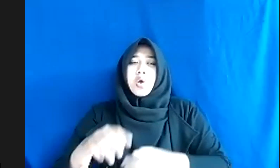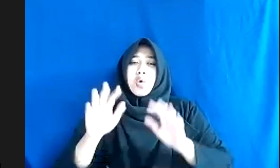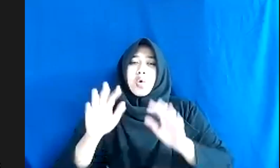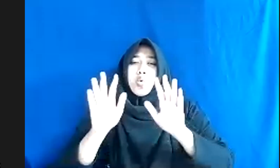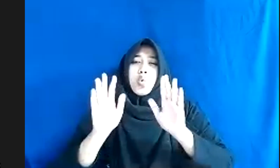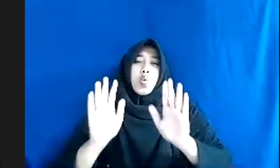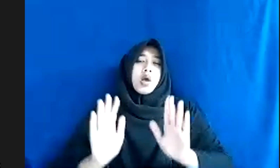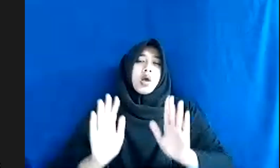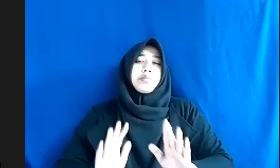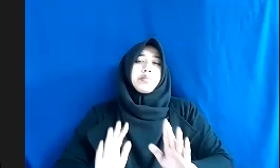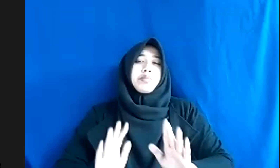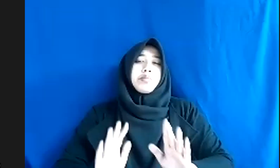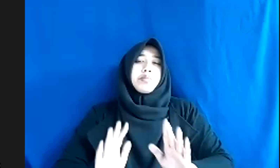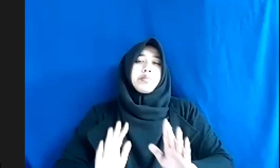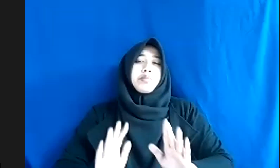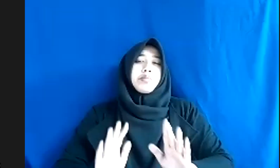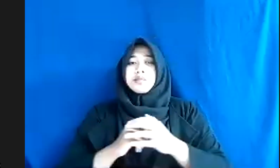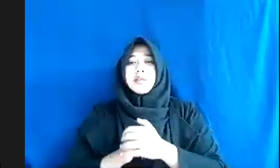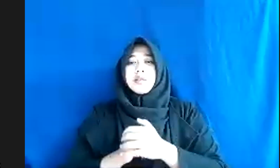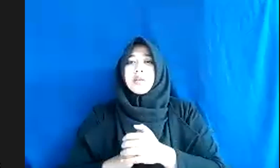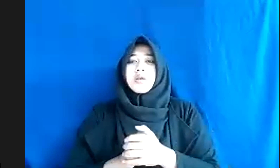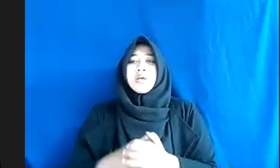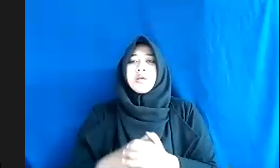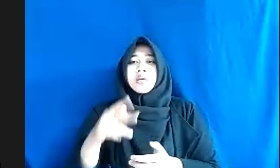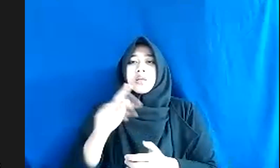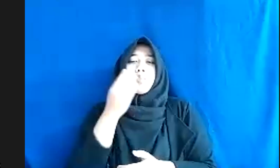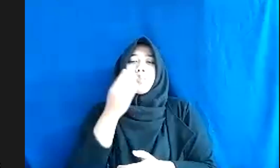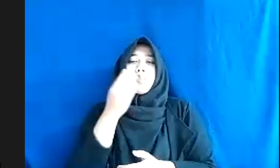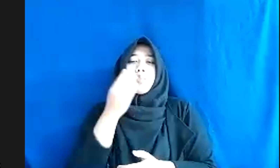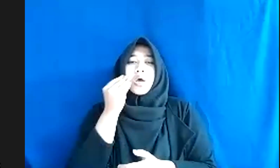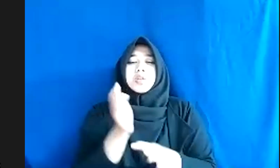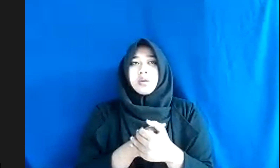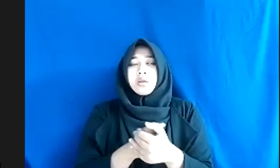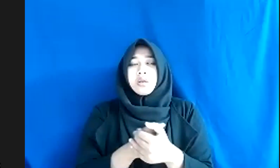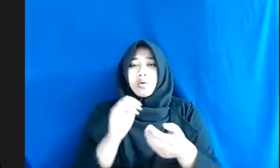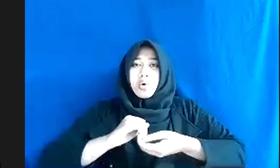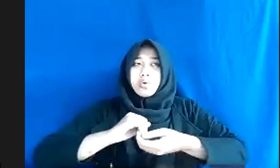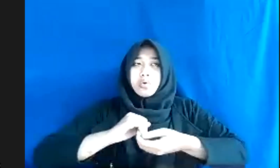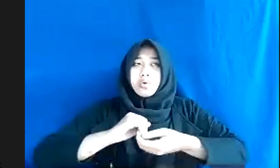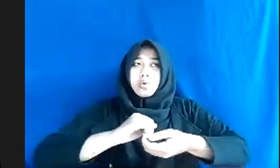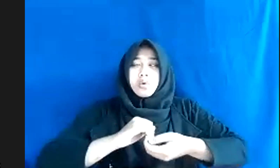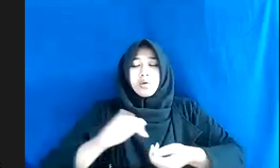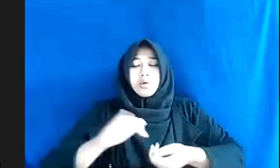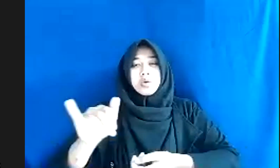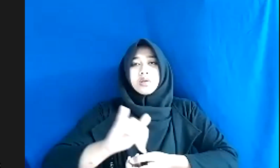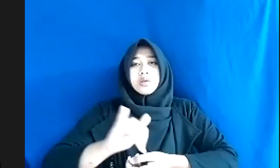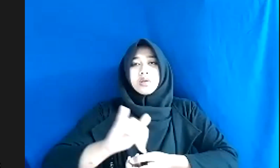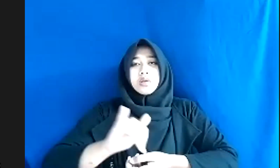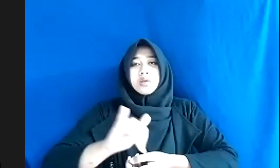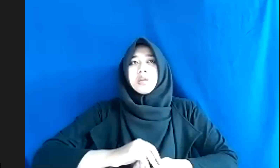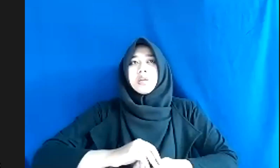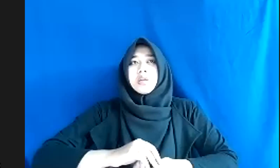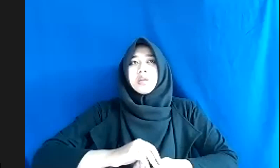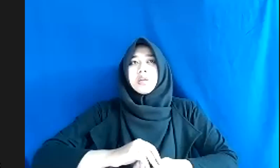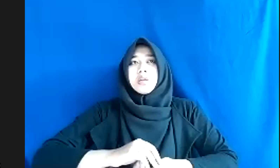sebelumnya, dan oleh karena itulah gotong royong bersama-sama agar supaya masalah pandemi dapat diatasi dengan lebih